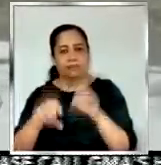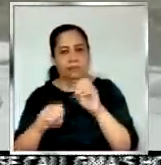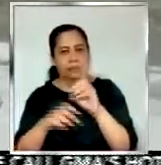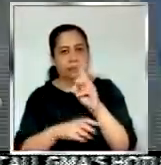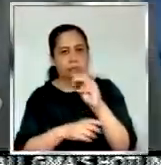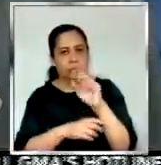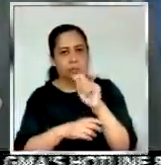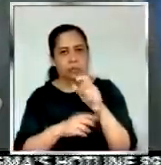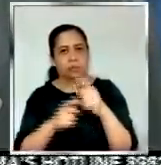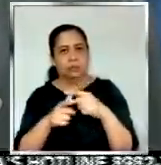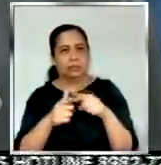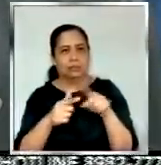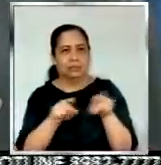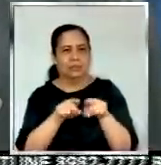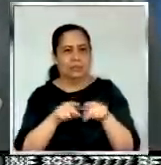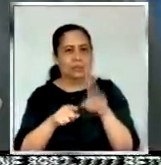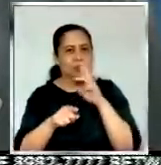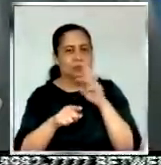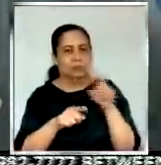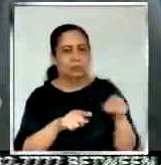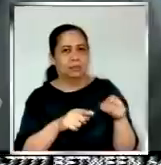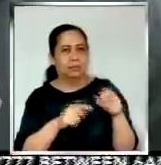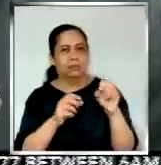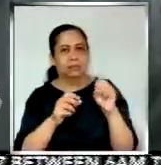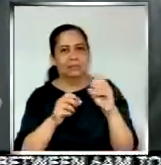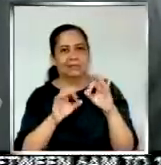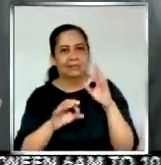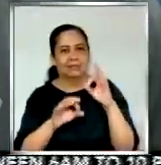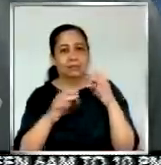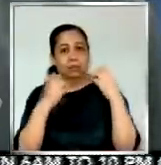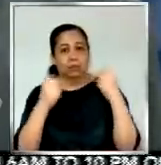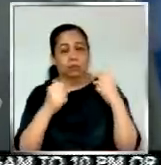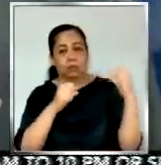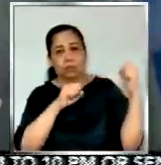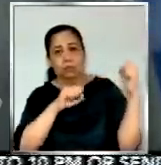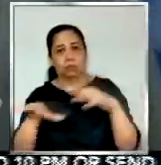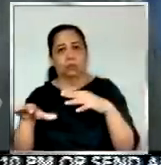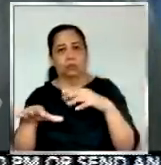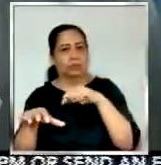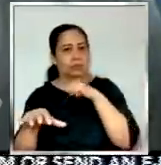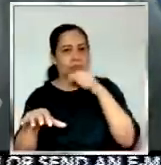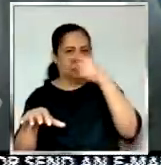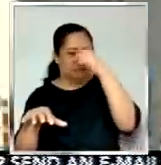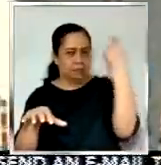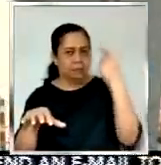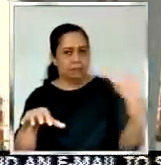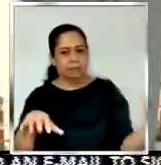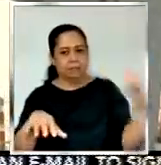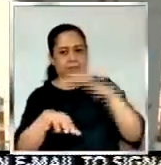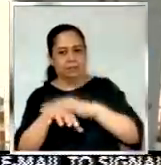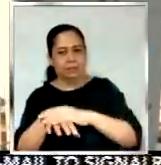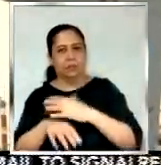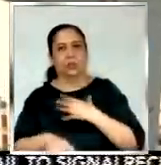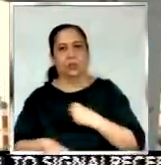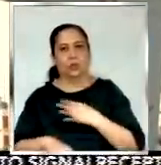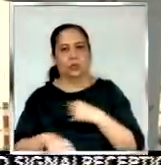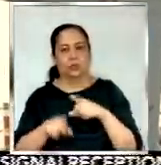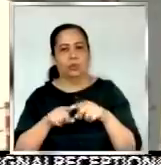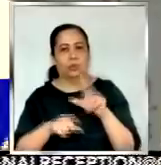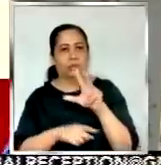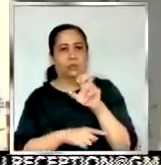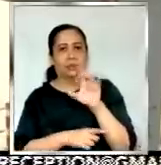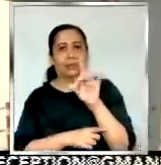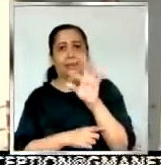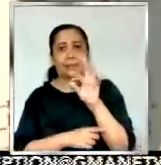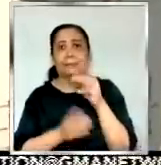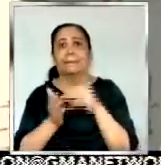na, para at least pagka lumakas yung wave, hindi na black sand ang dadali ng tubig, white sand na rin. 389 million pesos